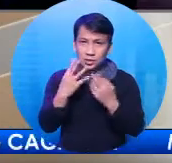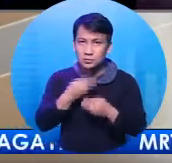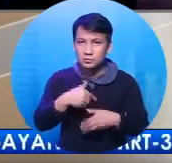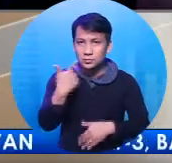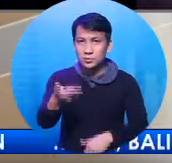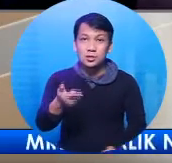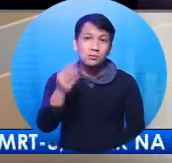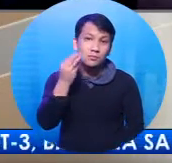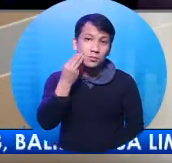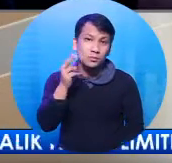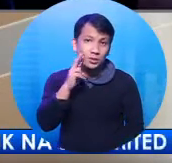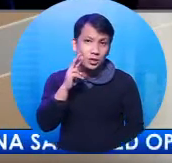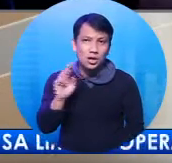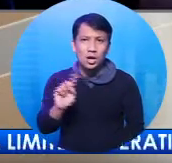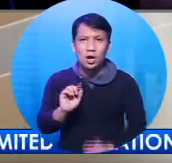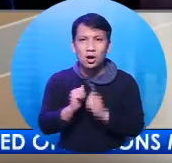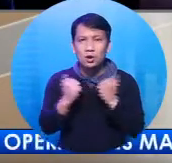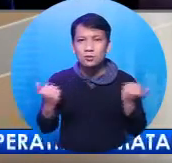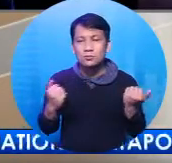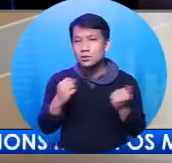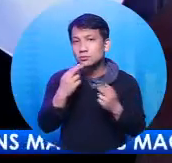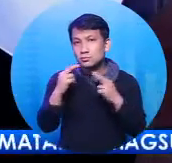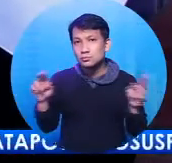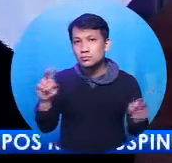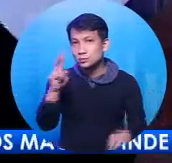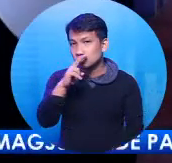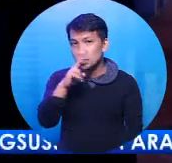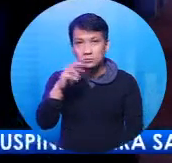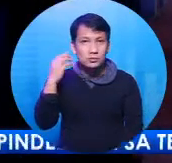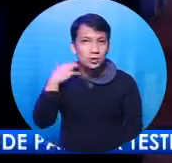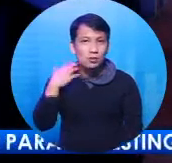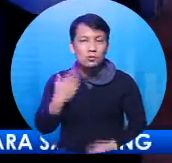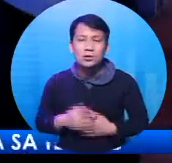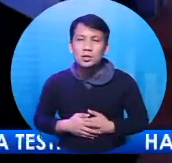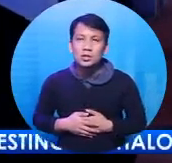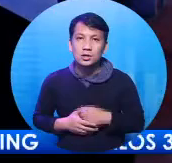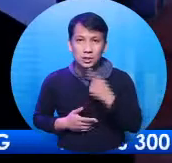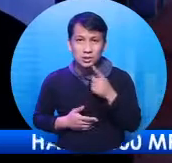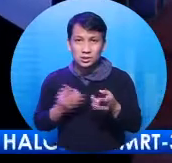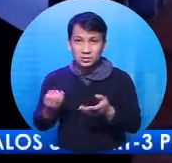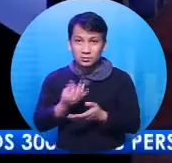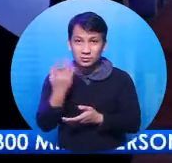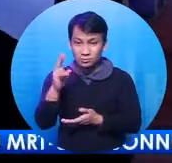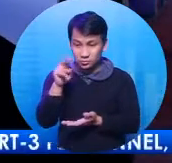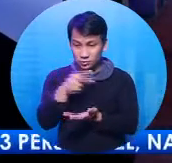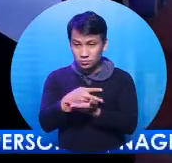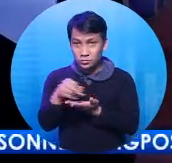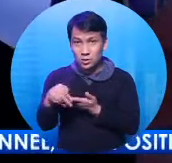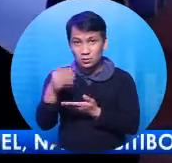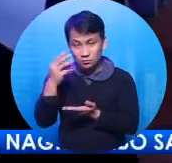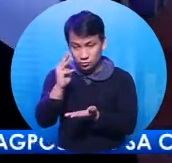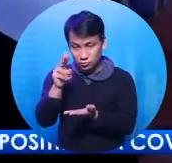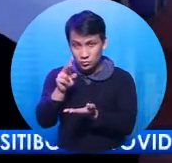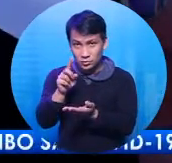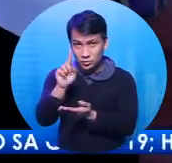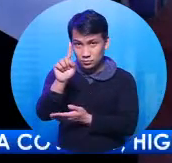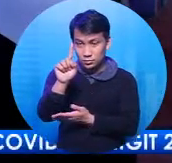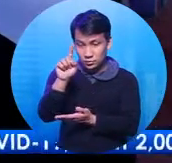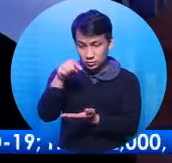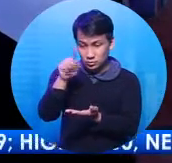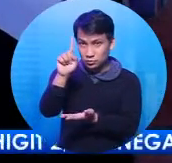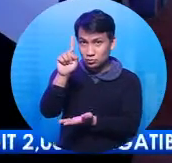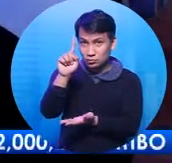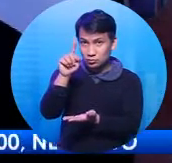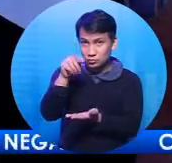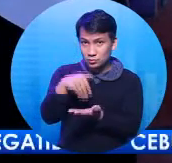Chamaris. Chamaris, unsa man ang balita karong sa Bisaya. Ito nga, Idol Rafi, ha, yung halagang binanggit mo para lang sa 1,000 tuob kits,